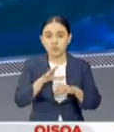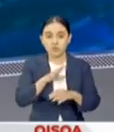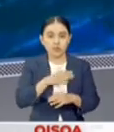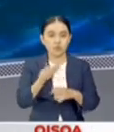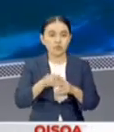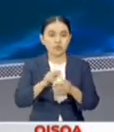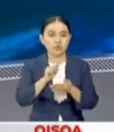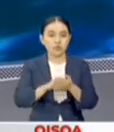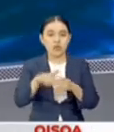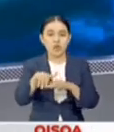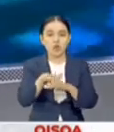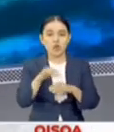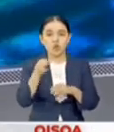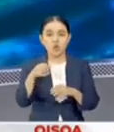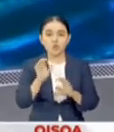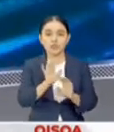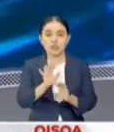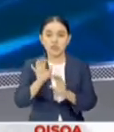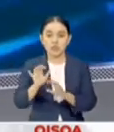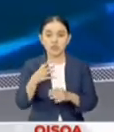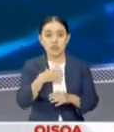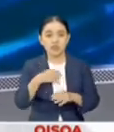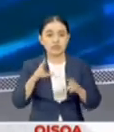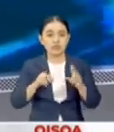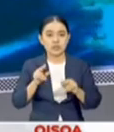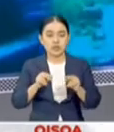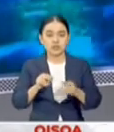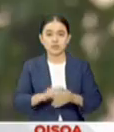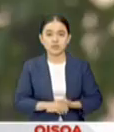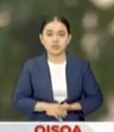mumkin. Shu sabab aholini yod bilan ta'minlash dolzarb sanaladi.